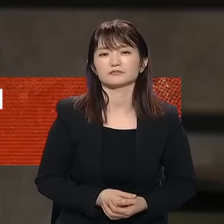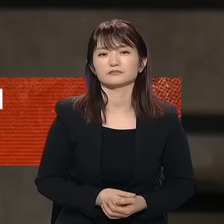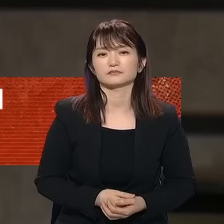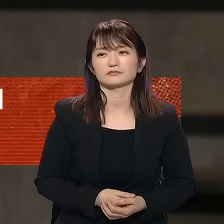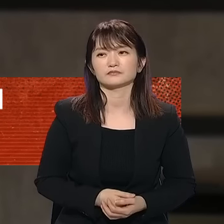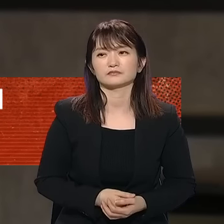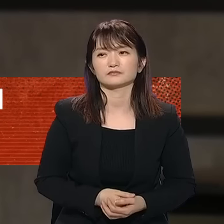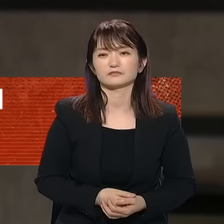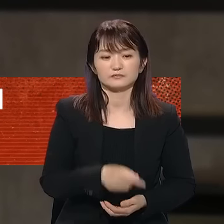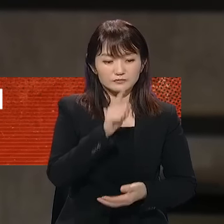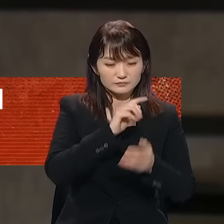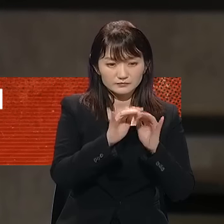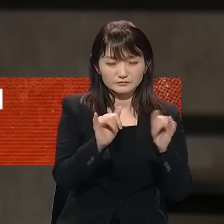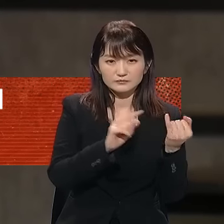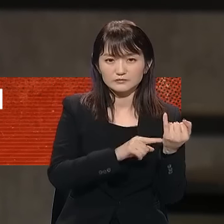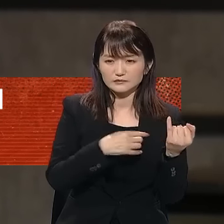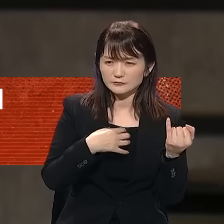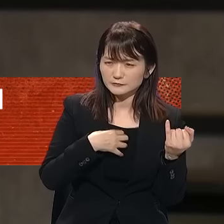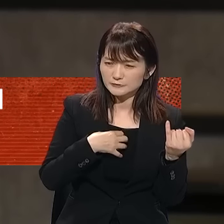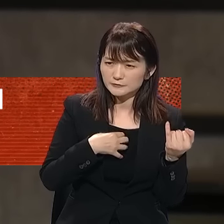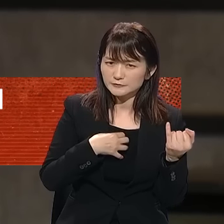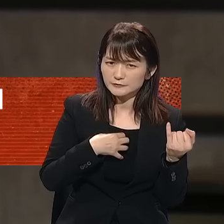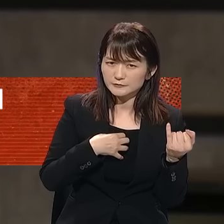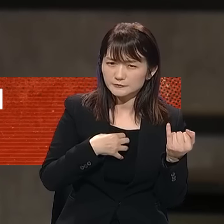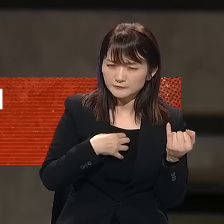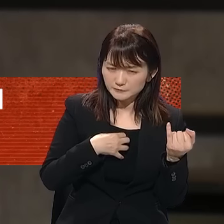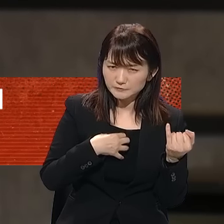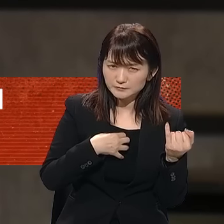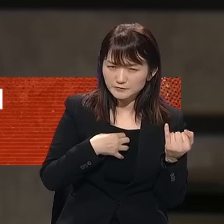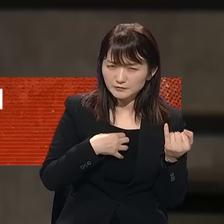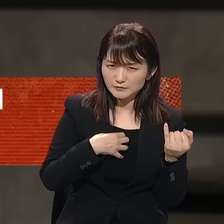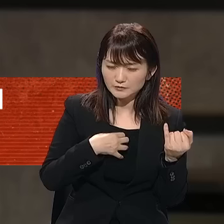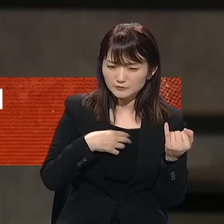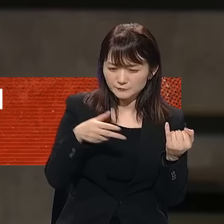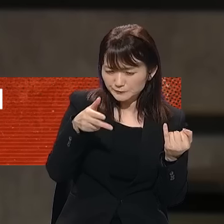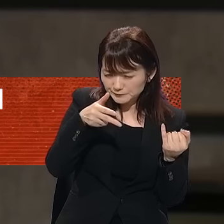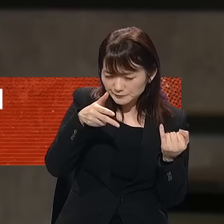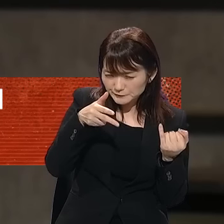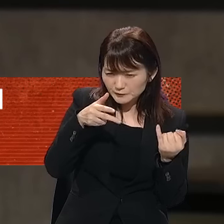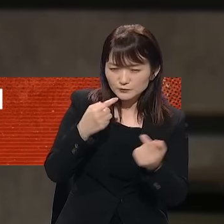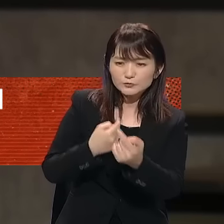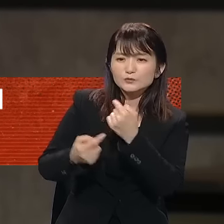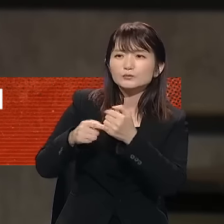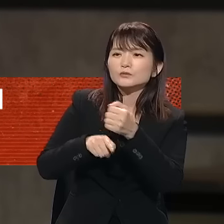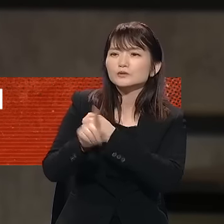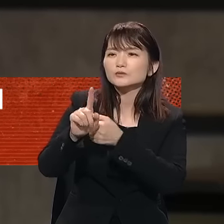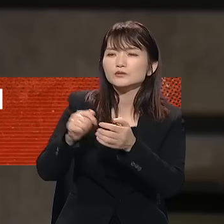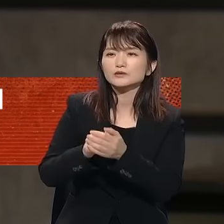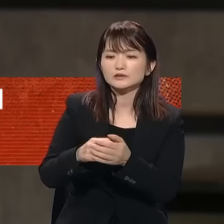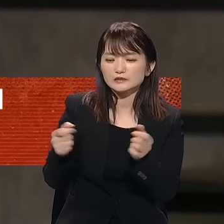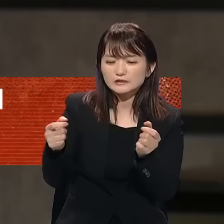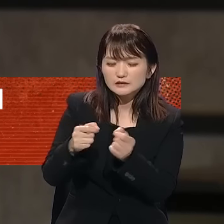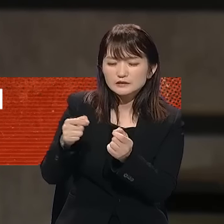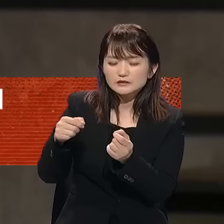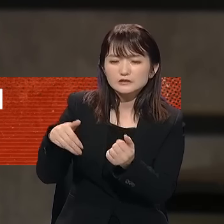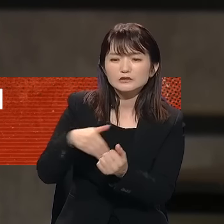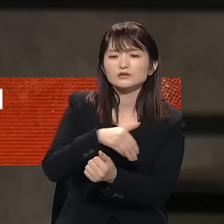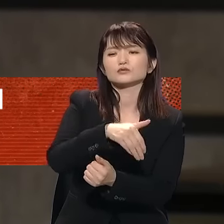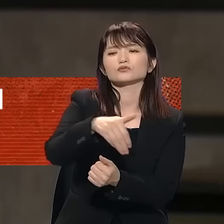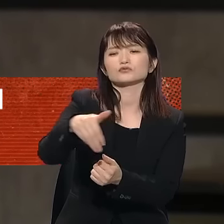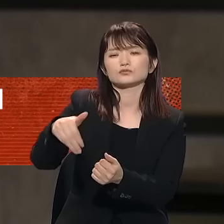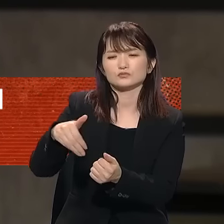제보자께서 이제 위험을 무릅쓰고 저걸 찍어서 올려주신 이유는 근처 거주하는 사람들이 혹시 피해를 볼까